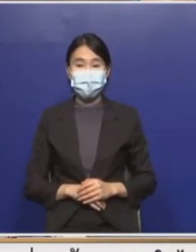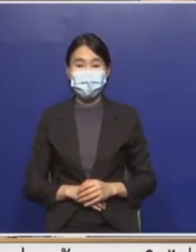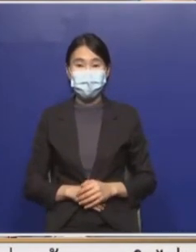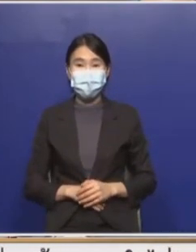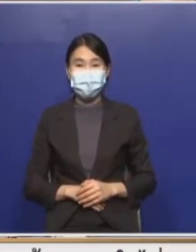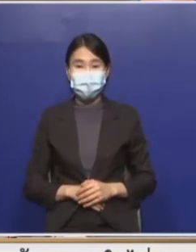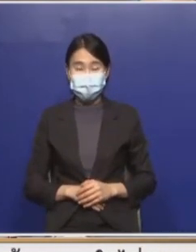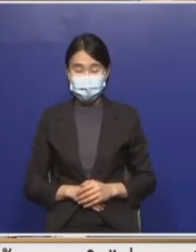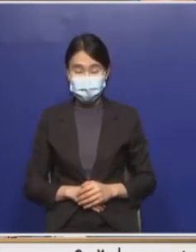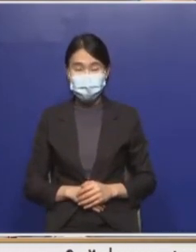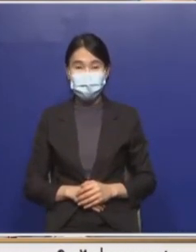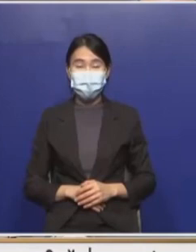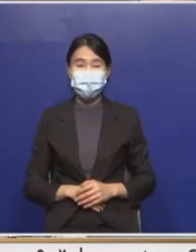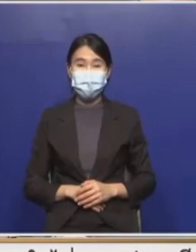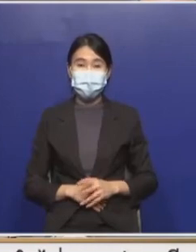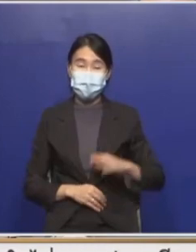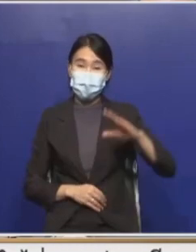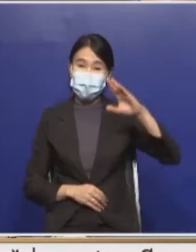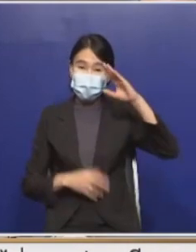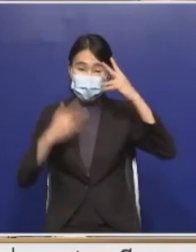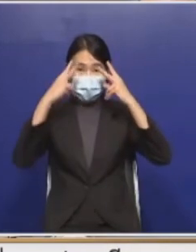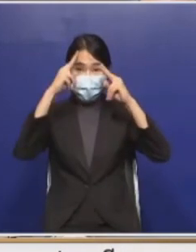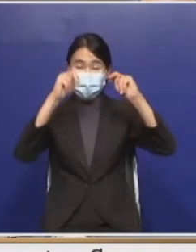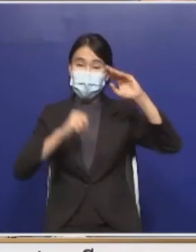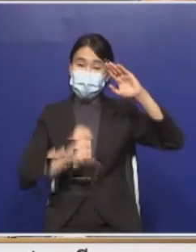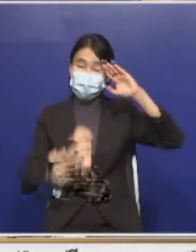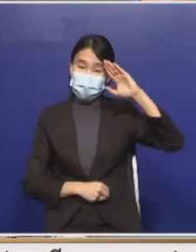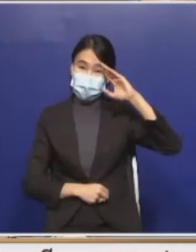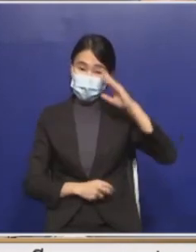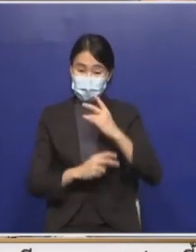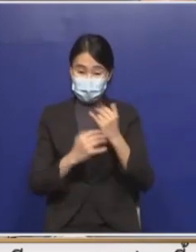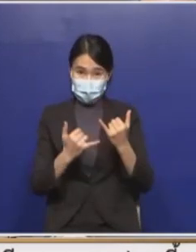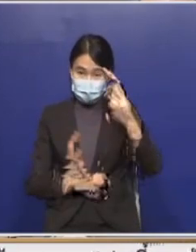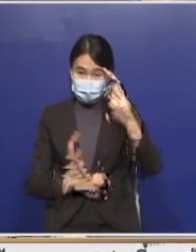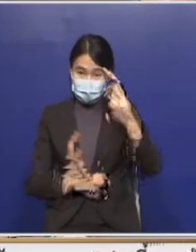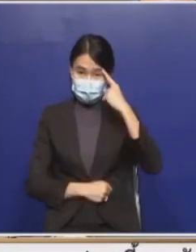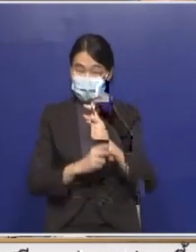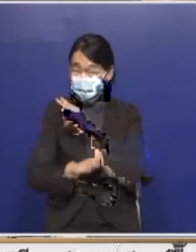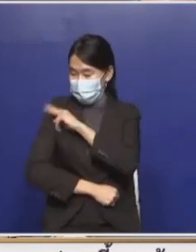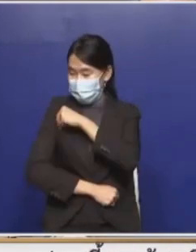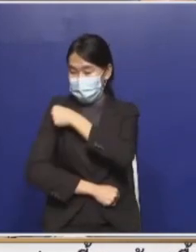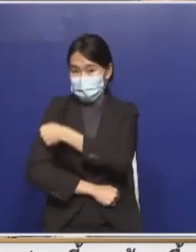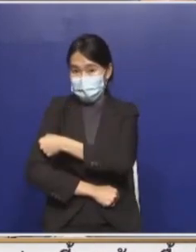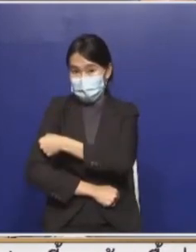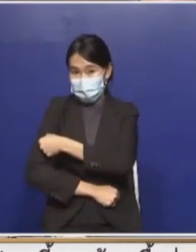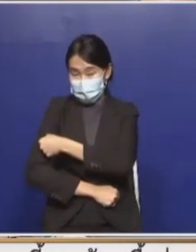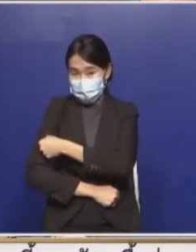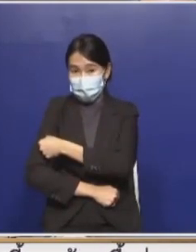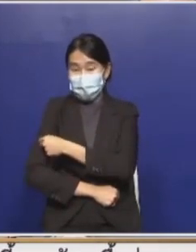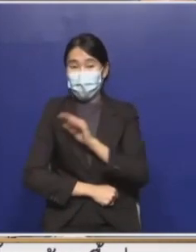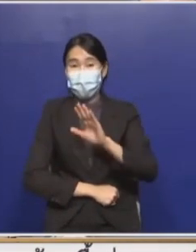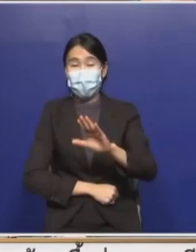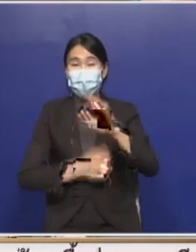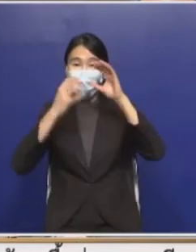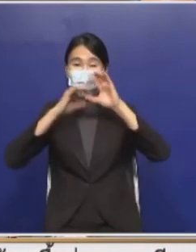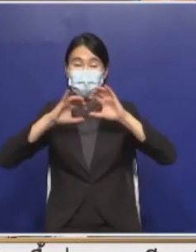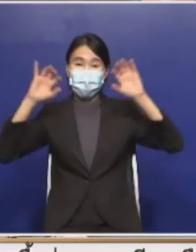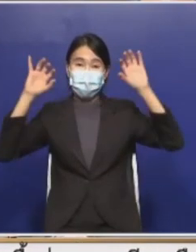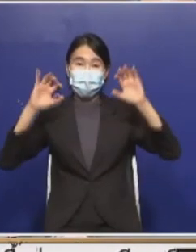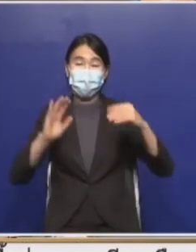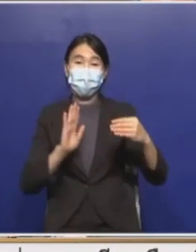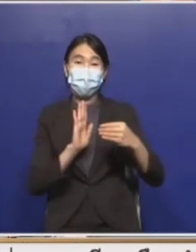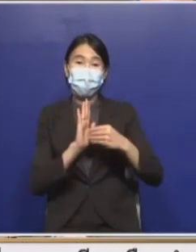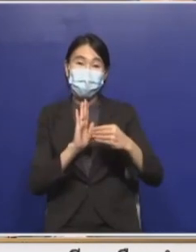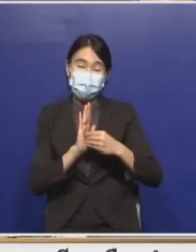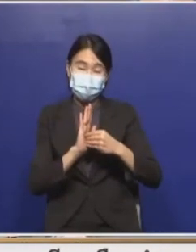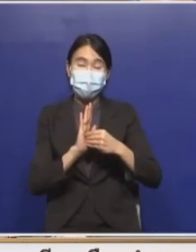ท่านประยุทธ์ท่านรู้ไหมว่าวันนี้โรงพยาบาลของรัฐบาลในกรุงเทพ